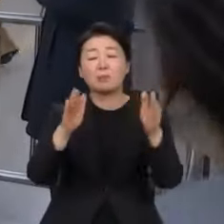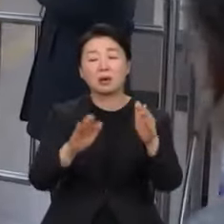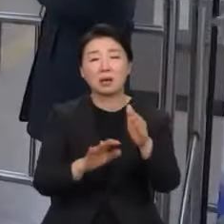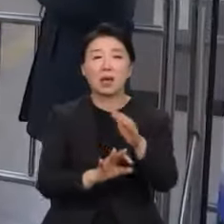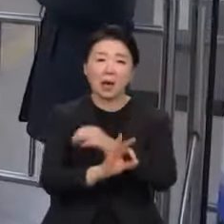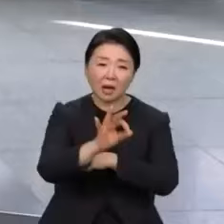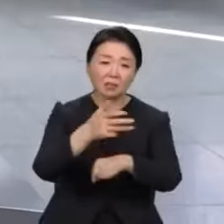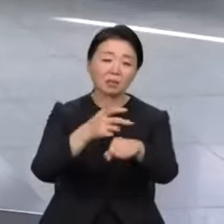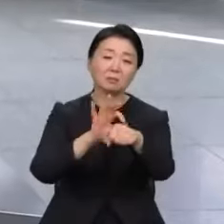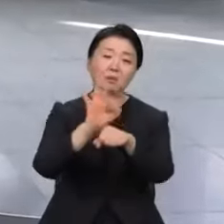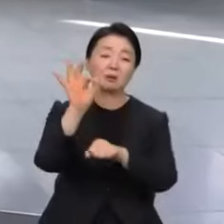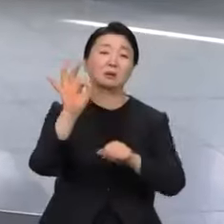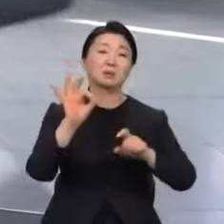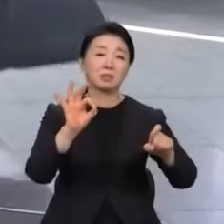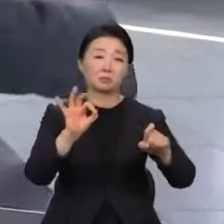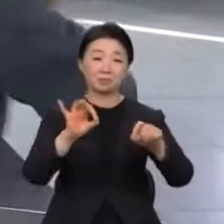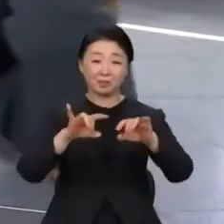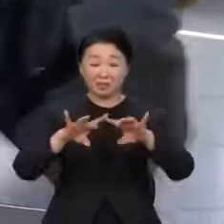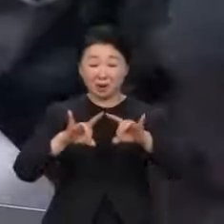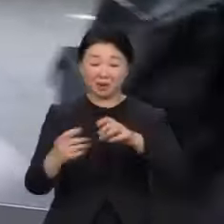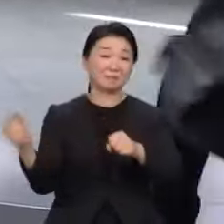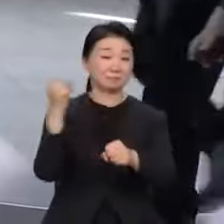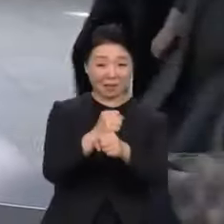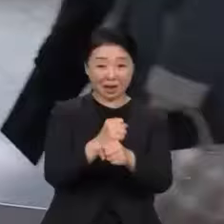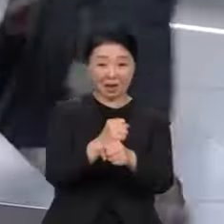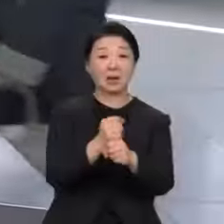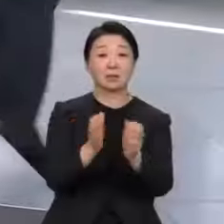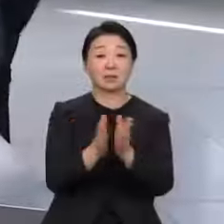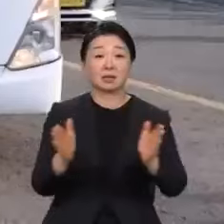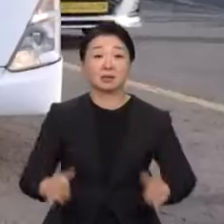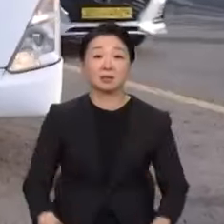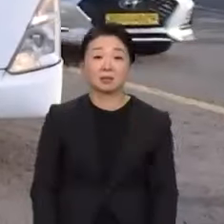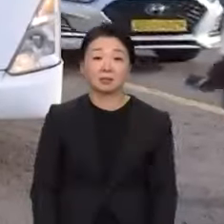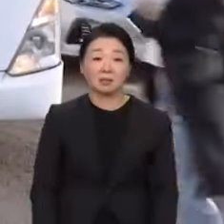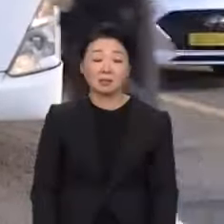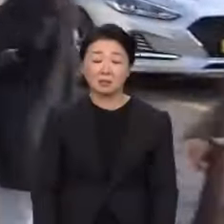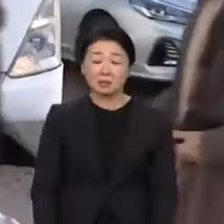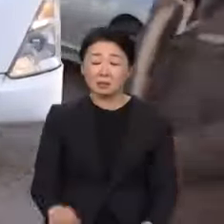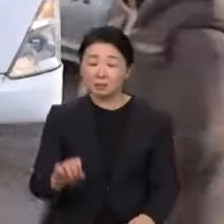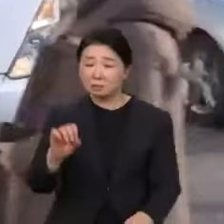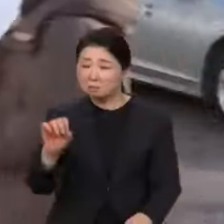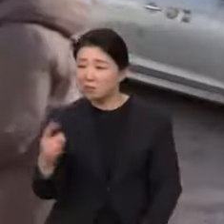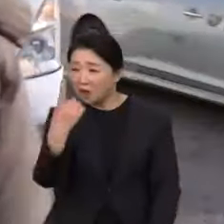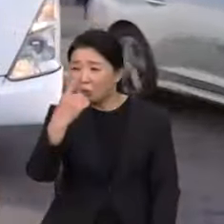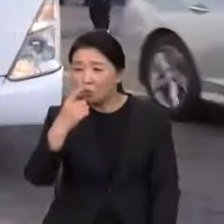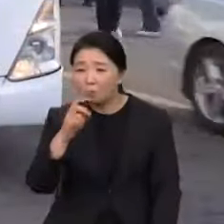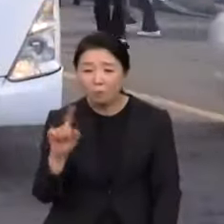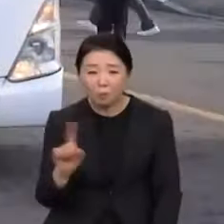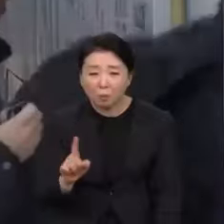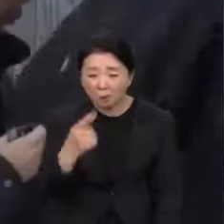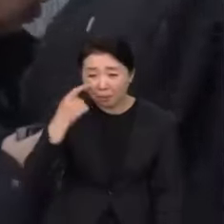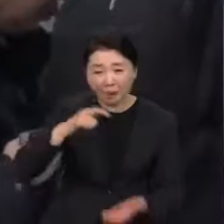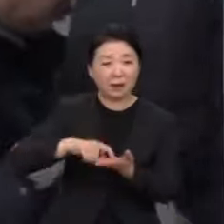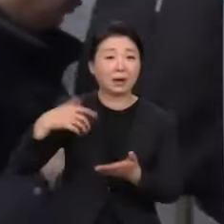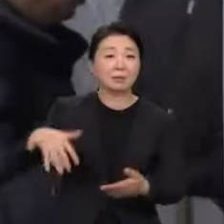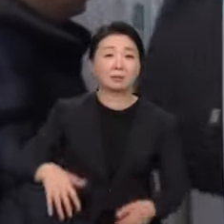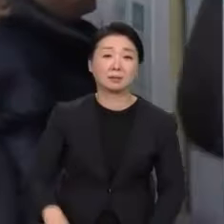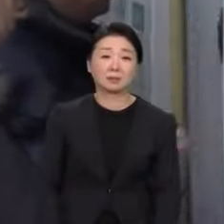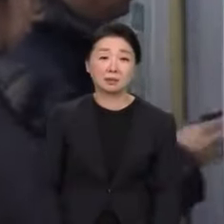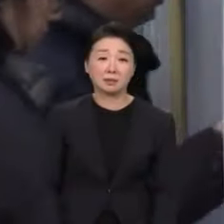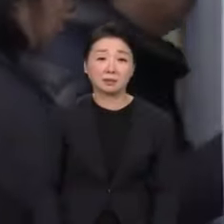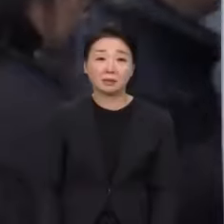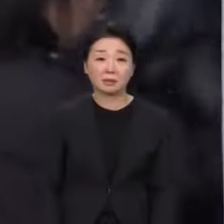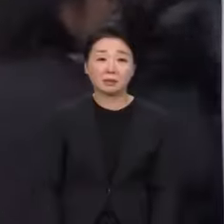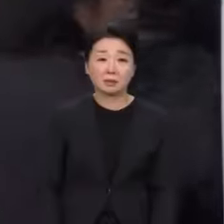10시 10분쯤 전기 공급을 복구했습니다. 아직 정확한 사고 원인은 알지 못합니다. 주말을